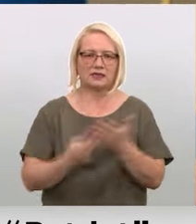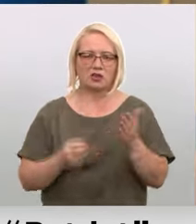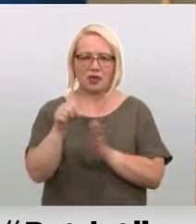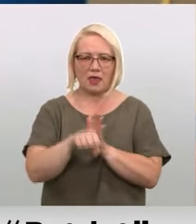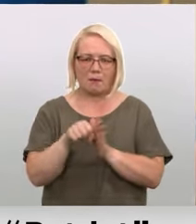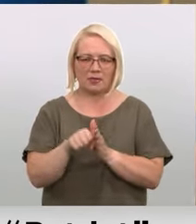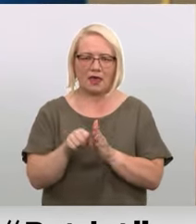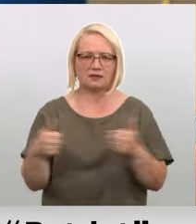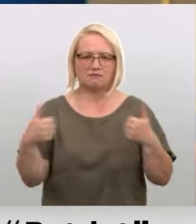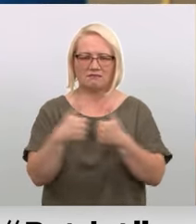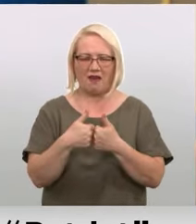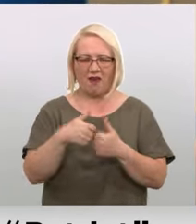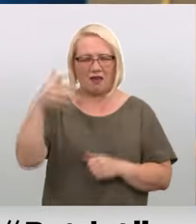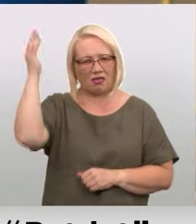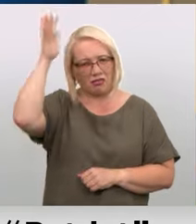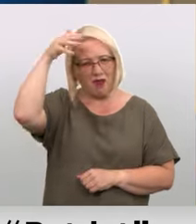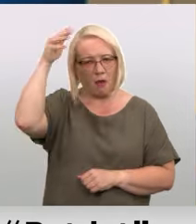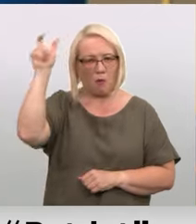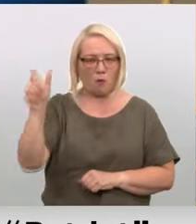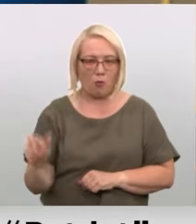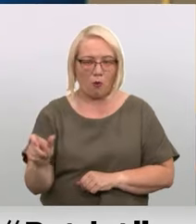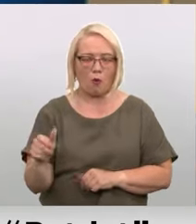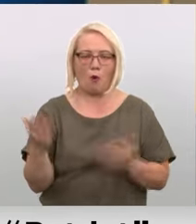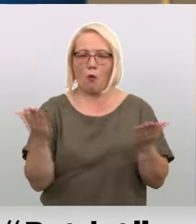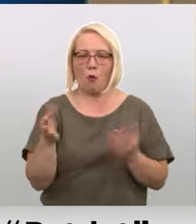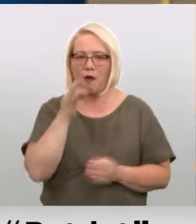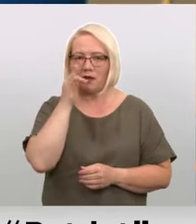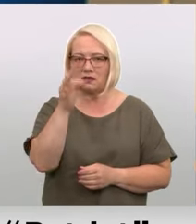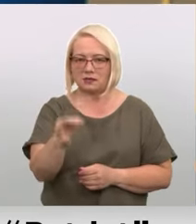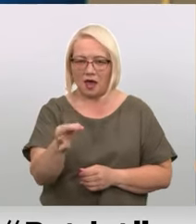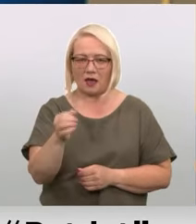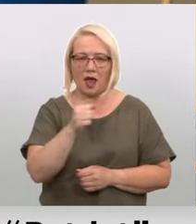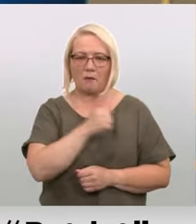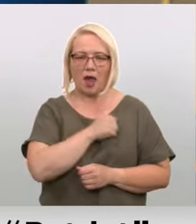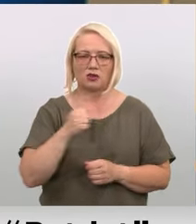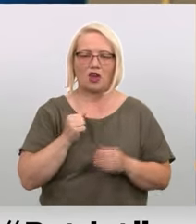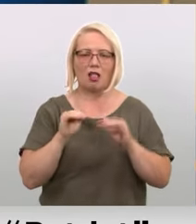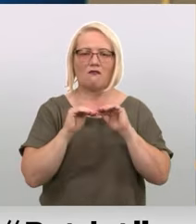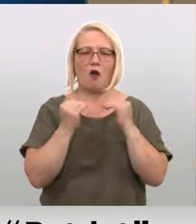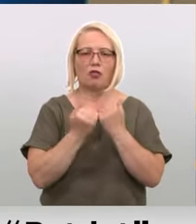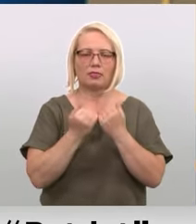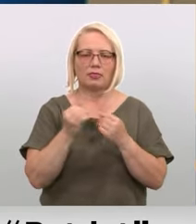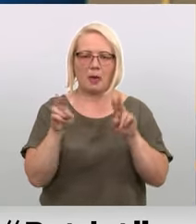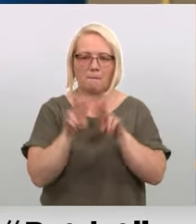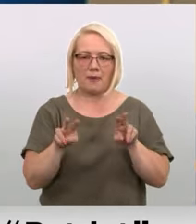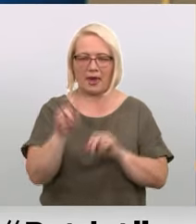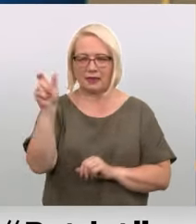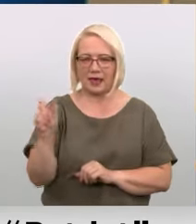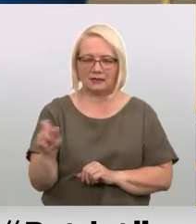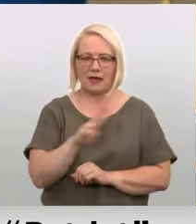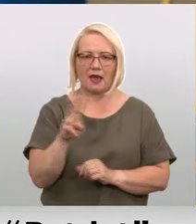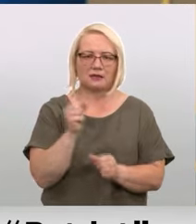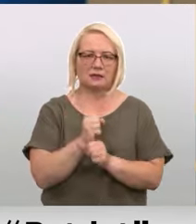bijušo ASV prezidentu Donaldu Trumpu. Un lūk, ko saka Maršala fonda pētniece šeit, kas strādā